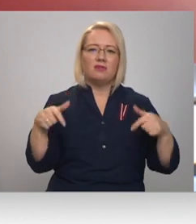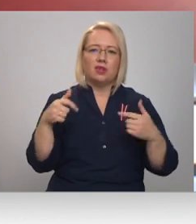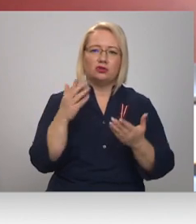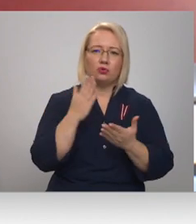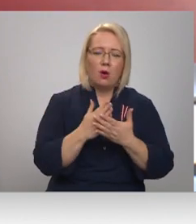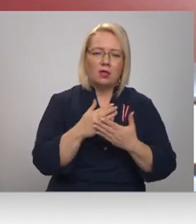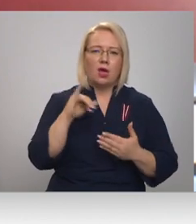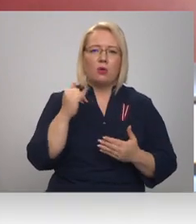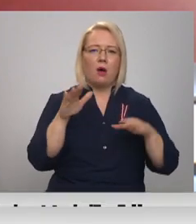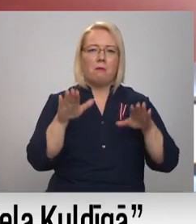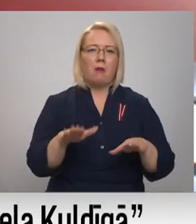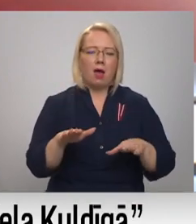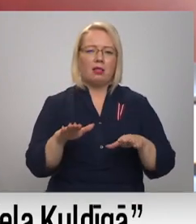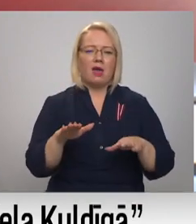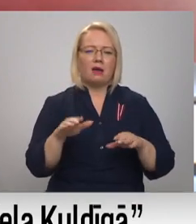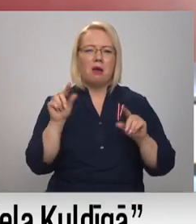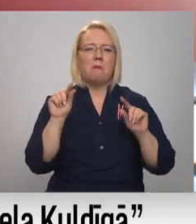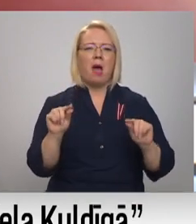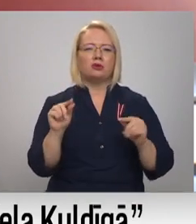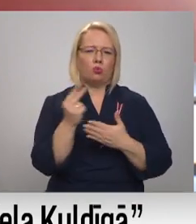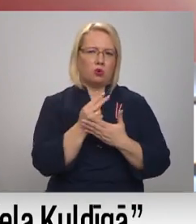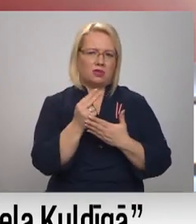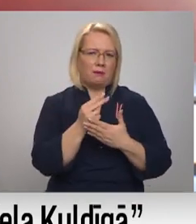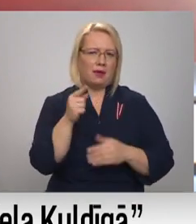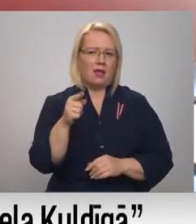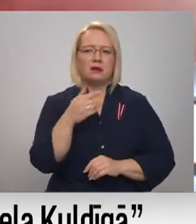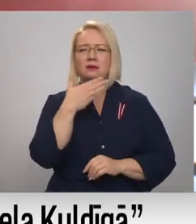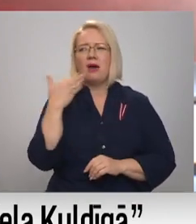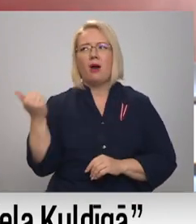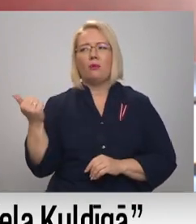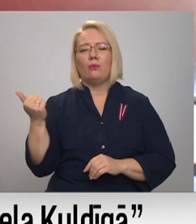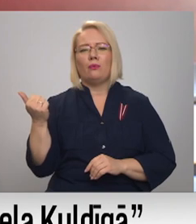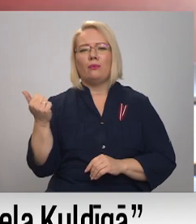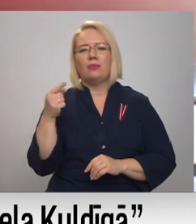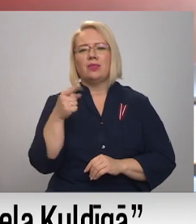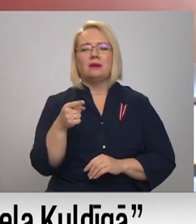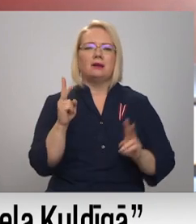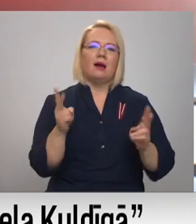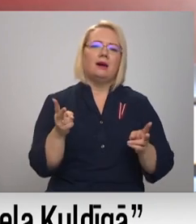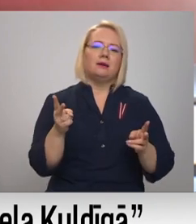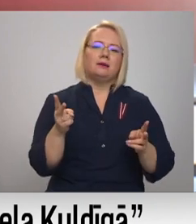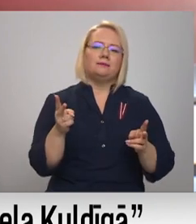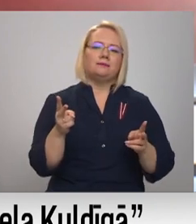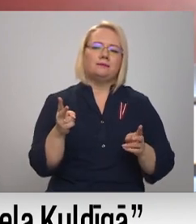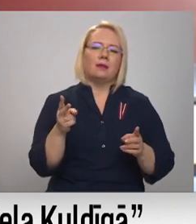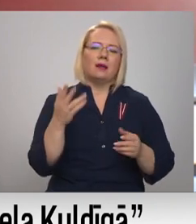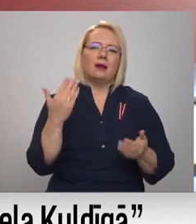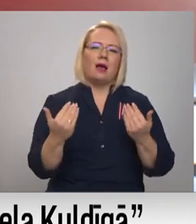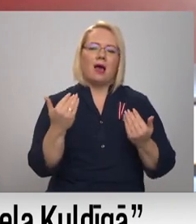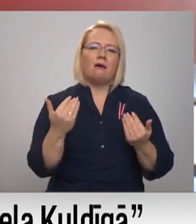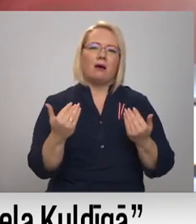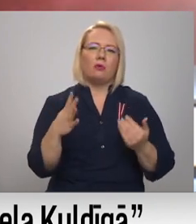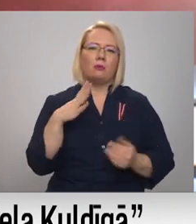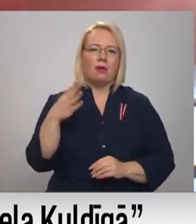viņš paliek, nu, drusciņi maznozīmīgāks. Nu, tas tā nav, teiksim, tas nav, nu, nav tas, kā tas varbūt bija